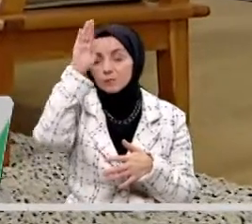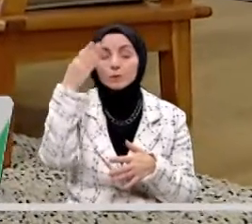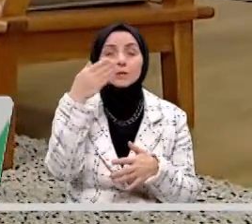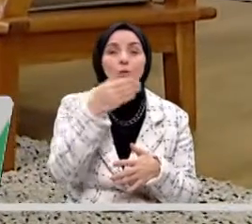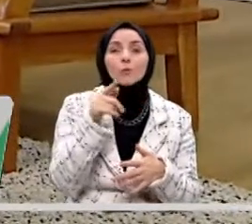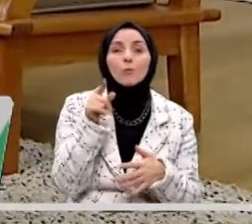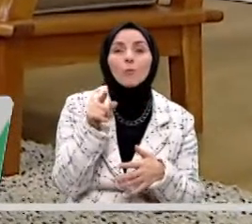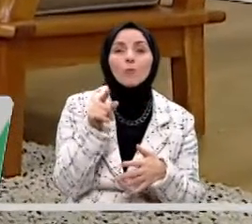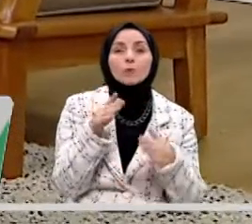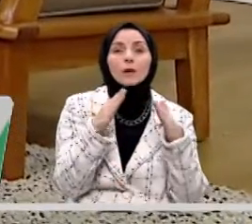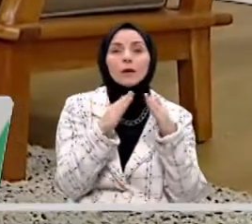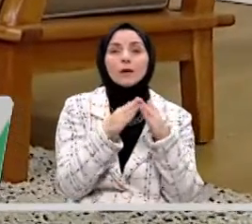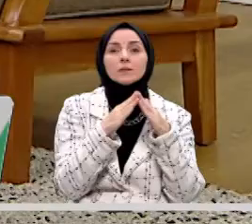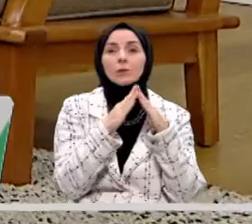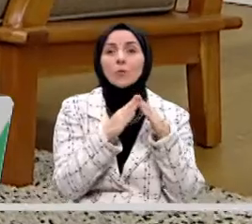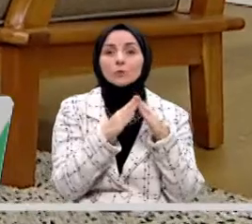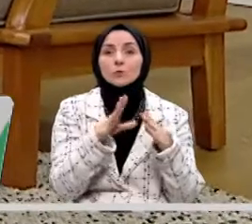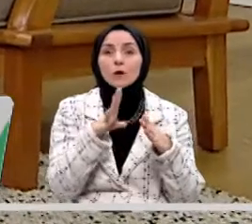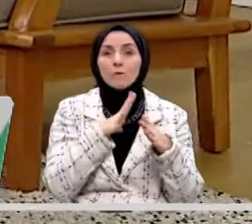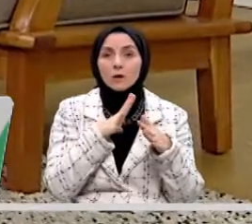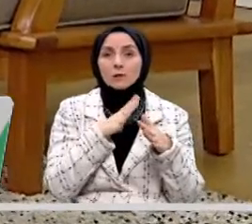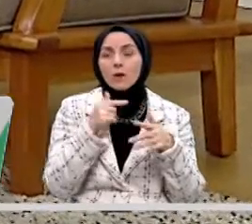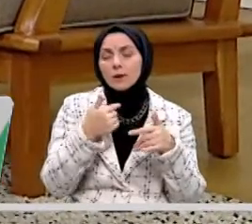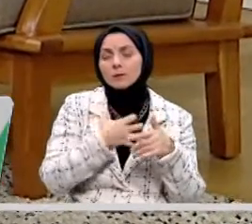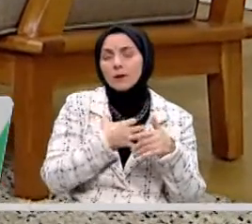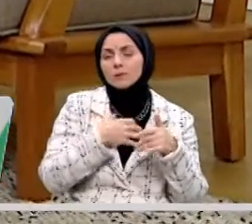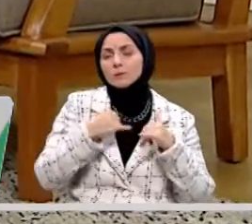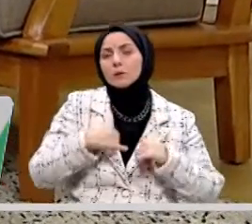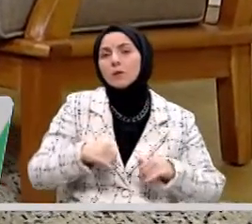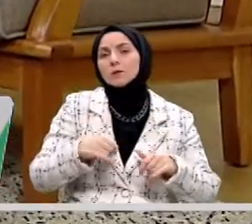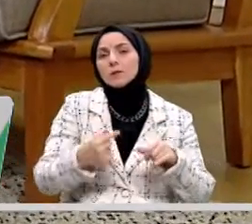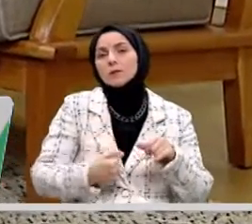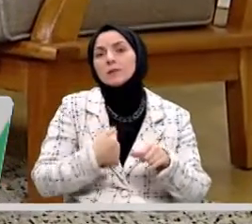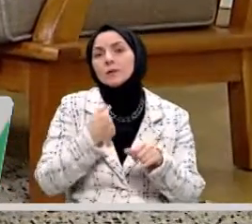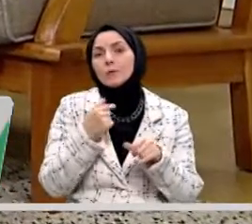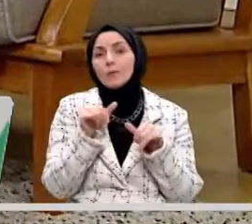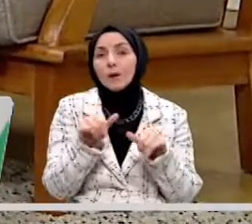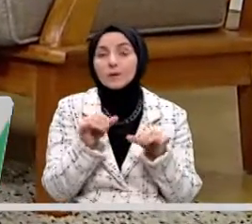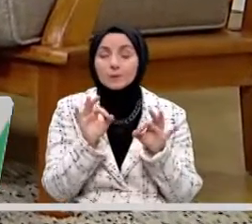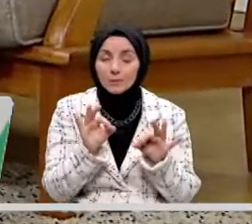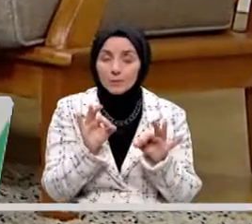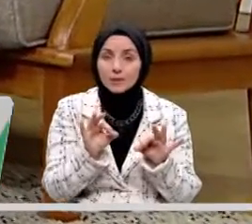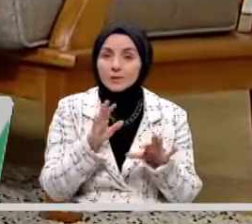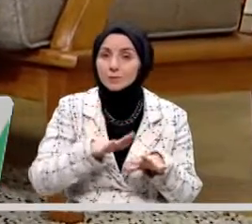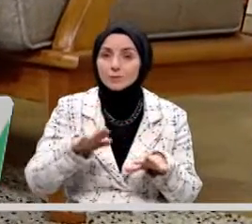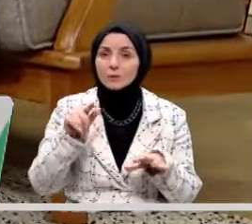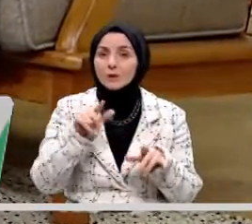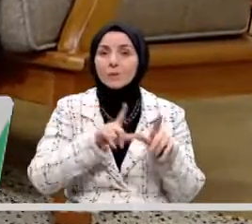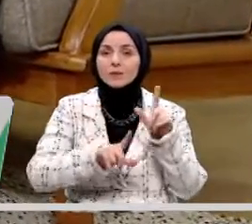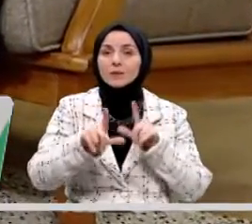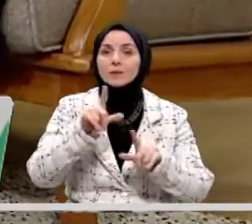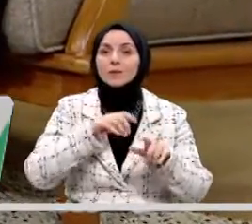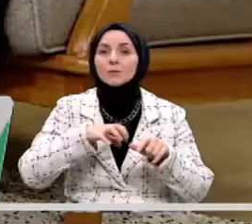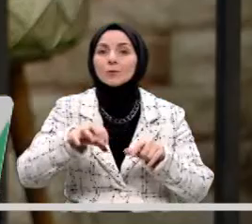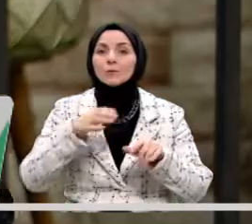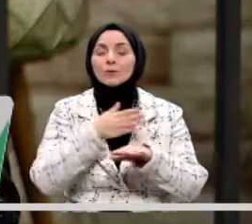sizi rahat ettiriyor kendinizi güvenli hissediyorsunuz aynı onun gibi çocuklarda o Doyum kısmına ihtiyaç kısmı doğru